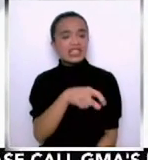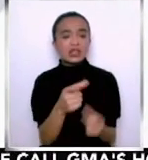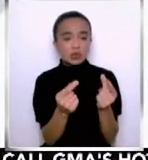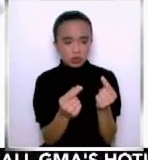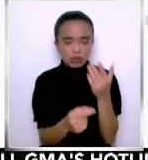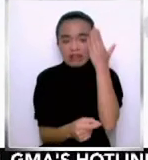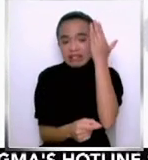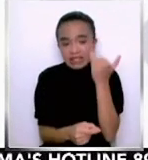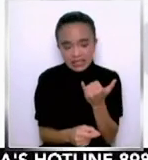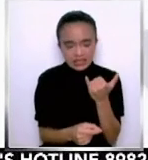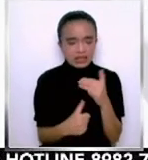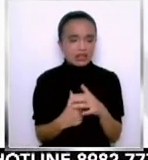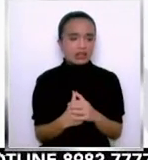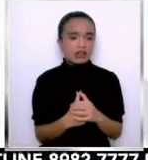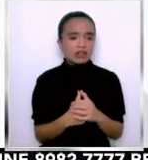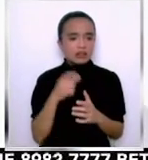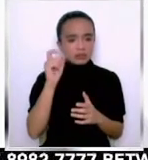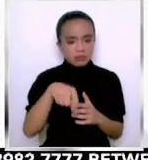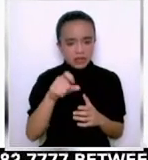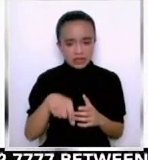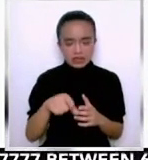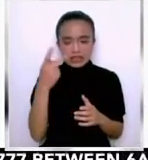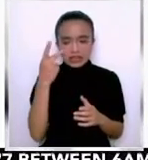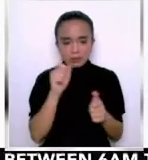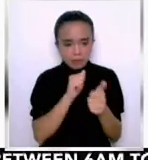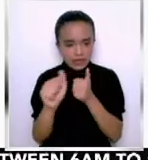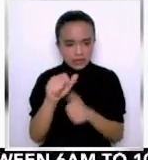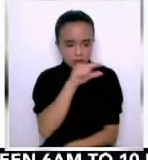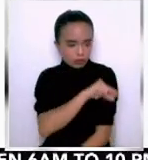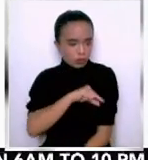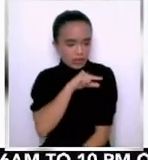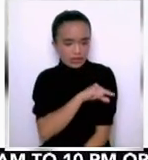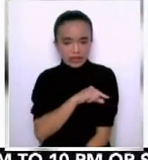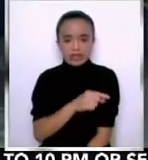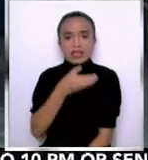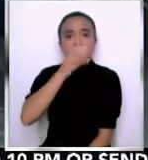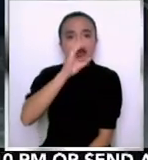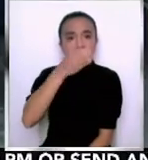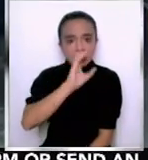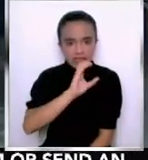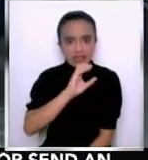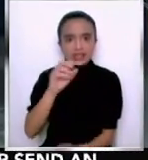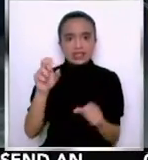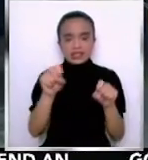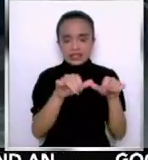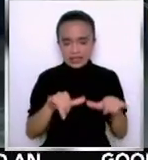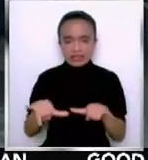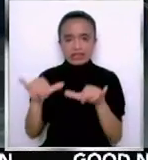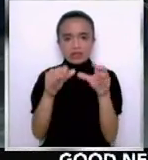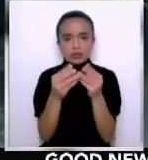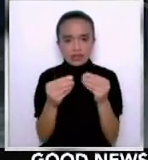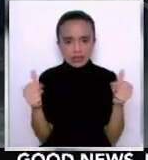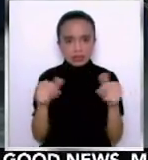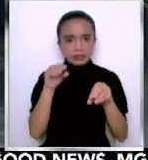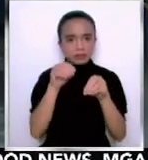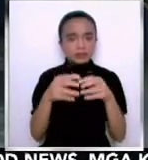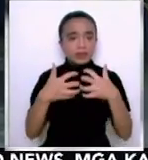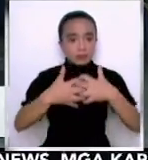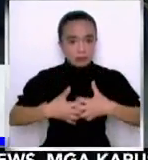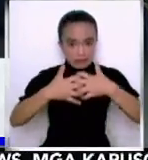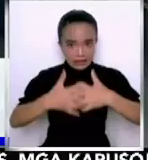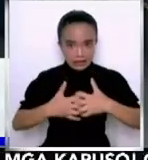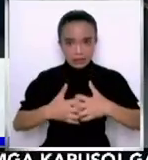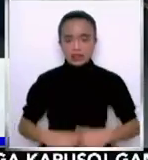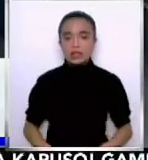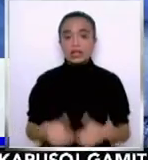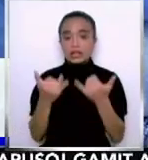pa rin sa drinking quality standards yung output ng ating treatment plant. Ngayon, pila baldes sa mga refilling water station